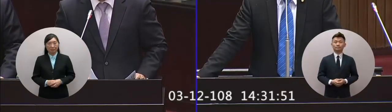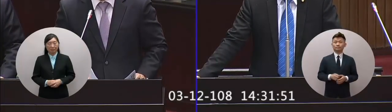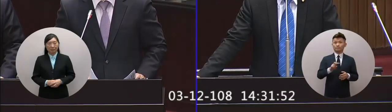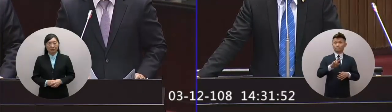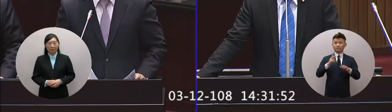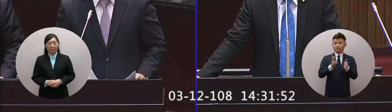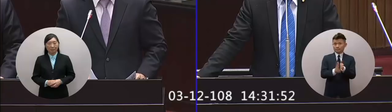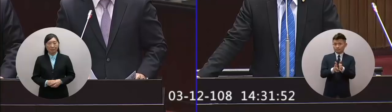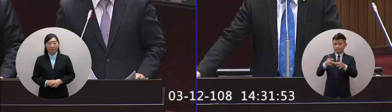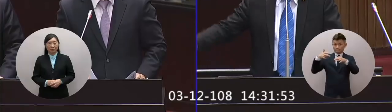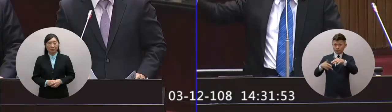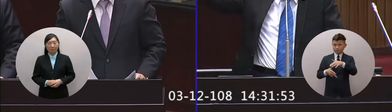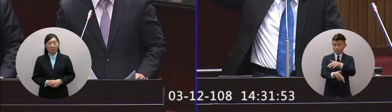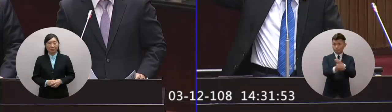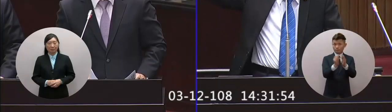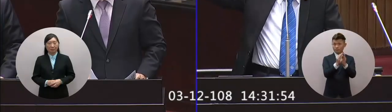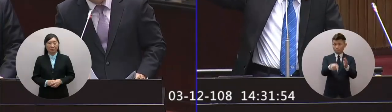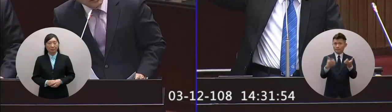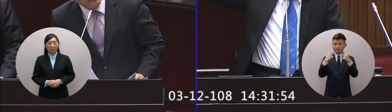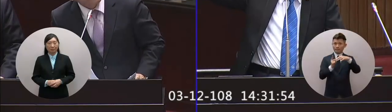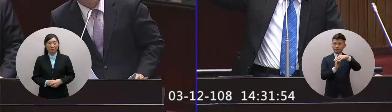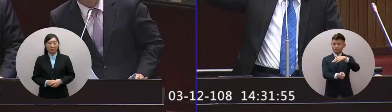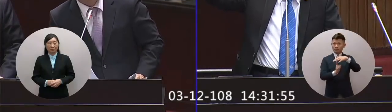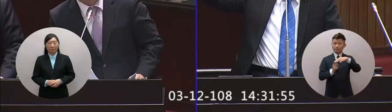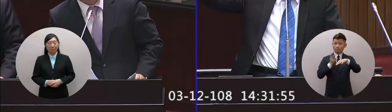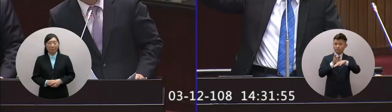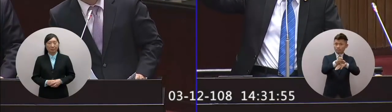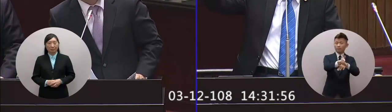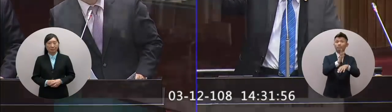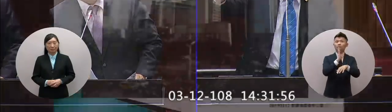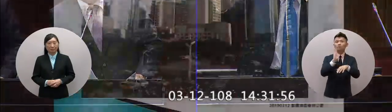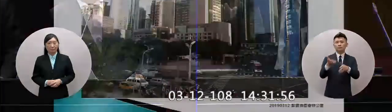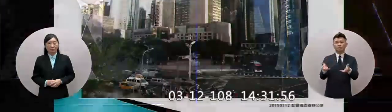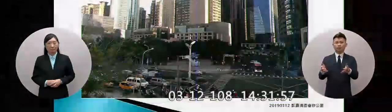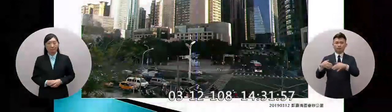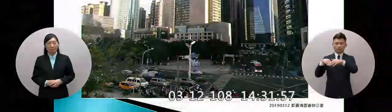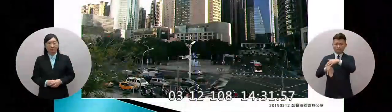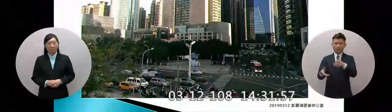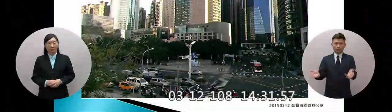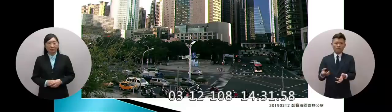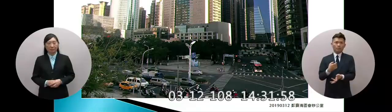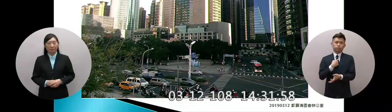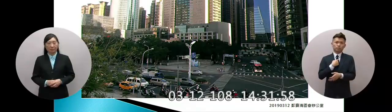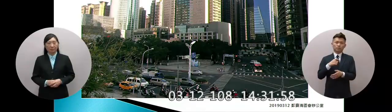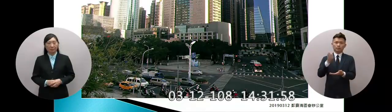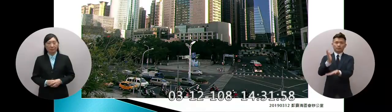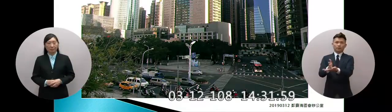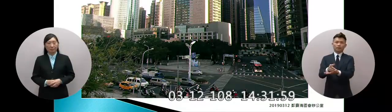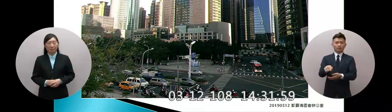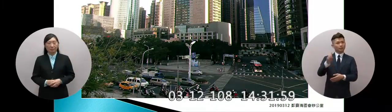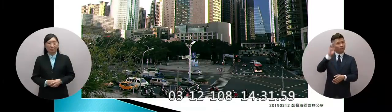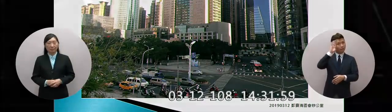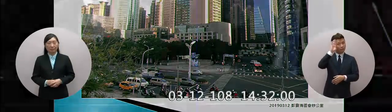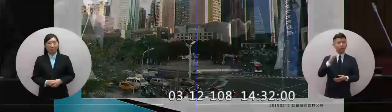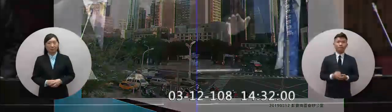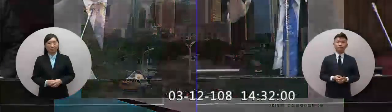地下化，桃园的铁路地下本来是高架，结果它所有工程为了地下化在停工，这个没有什么道理啦吼。为什么？